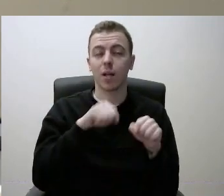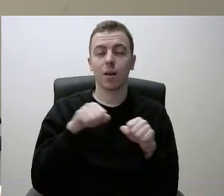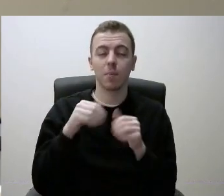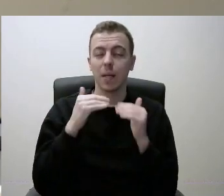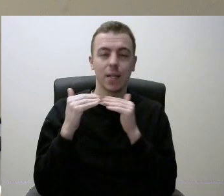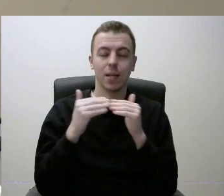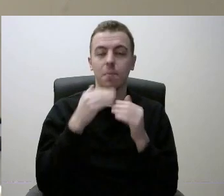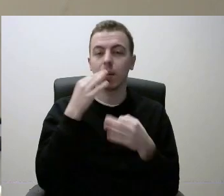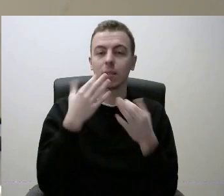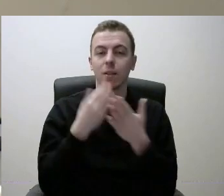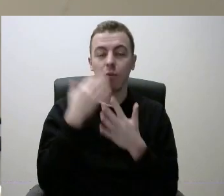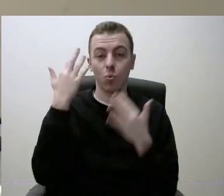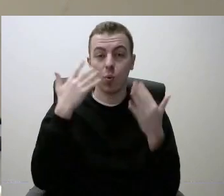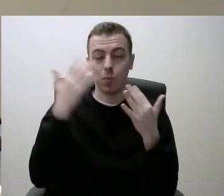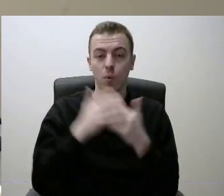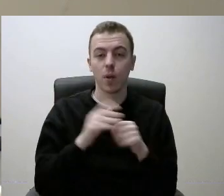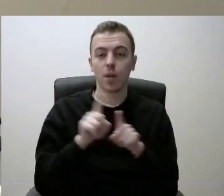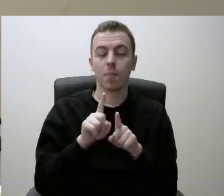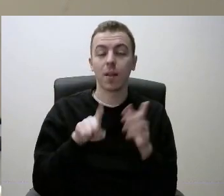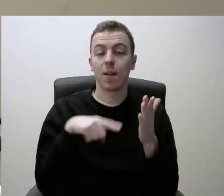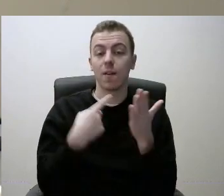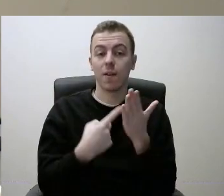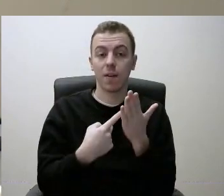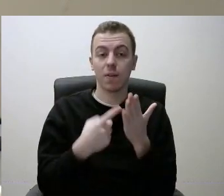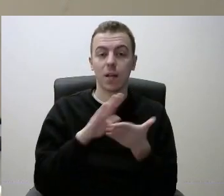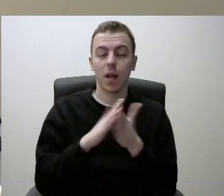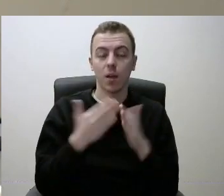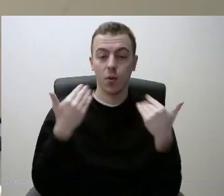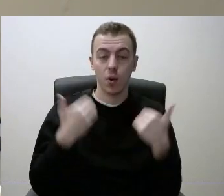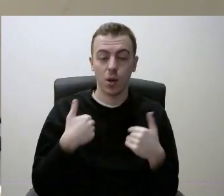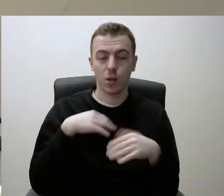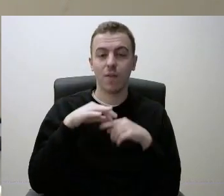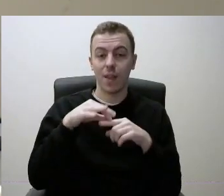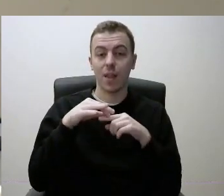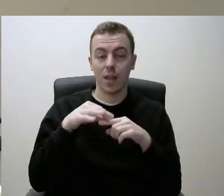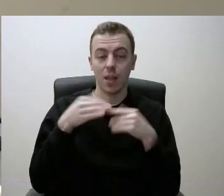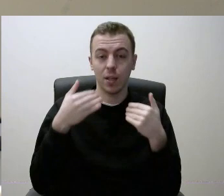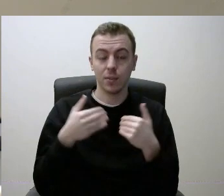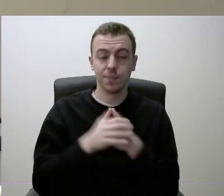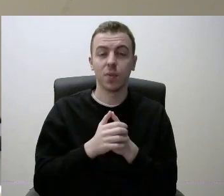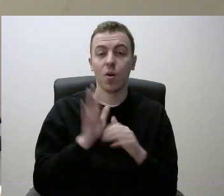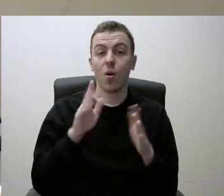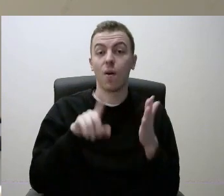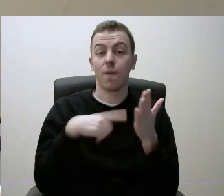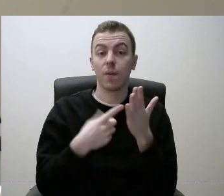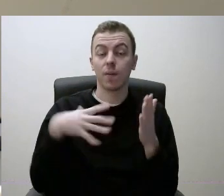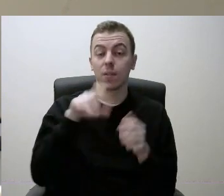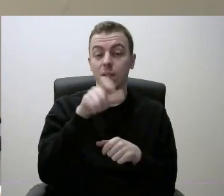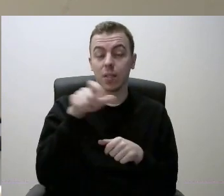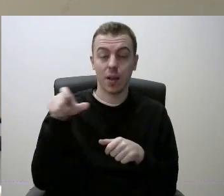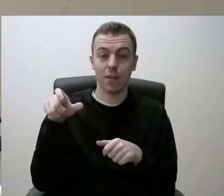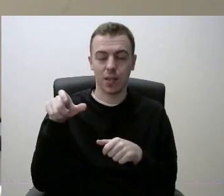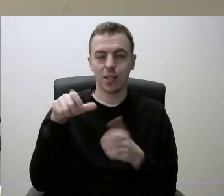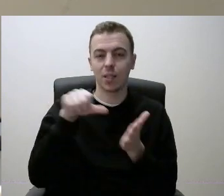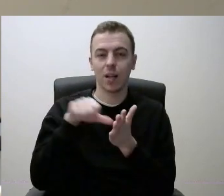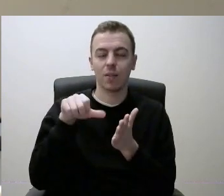išsakyti savo nuomonę. Klausimus laidos dalyviams rengiau aš, laidos vedėjas. Nuskambėjus klausimui, kiekvienas dalyvis pagal